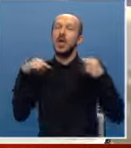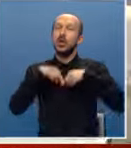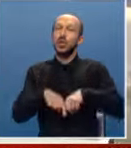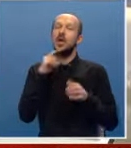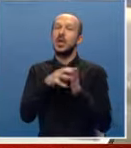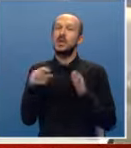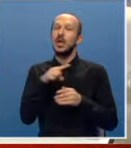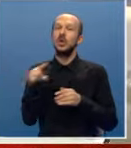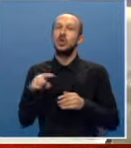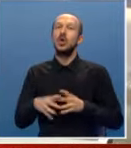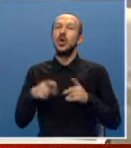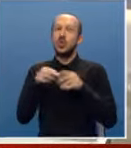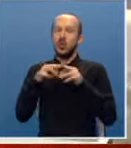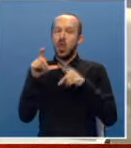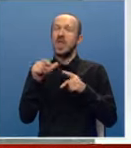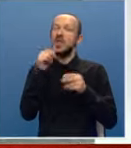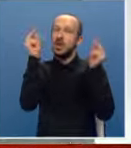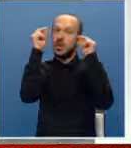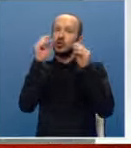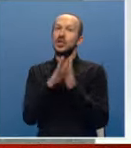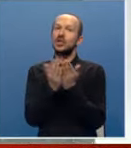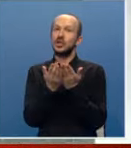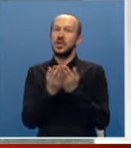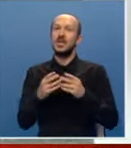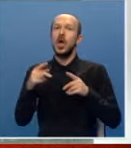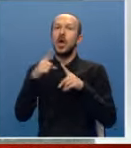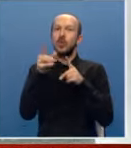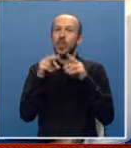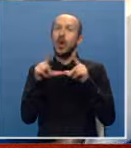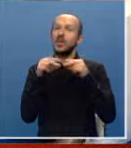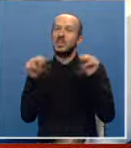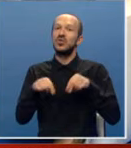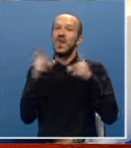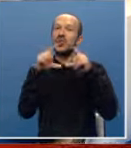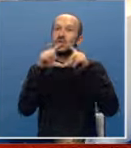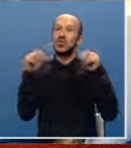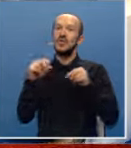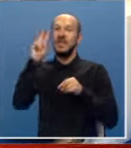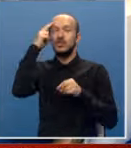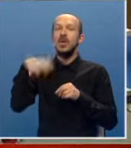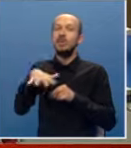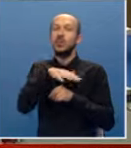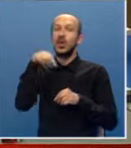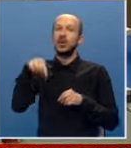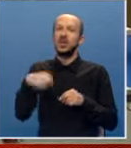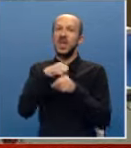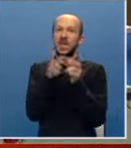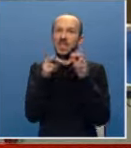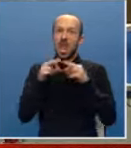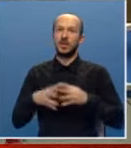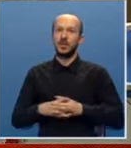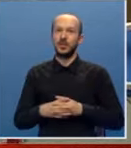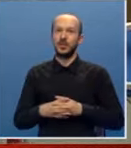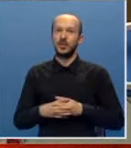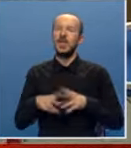koja traje do Brile Kukolj i naučnog časopisa Topola u izdanju javne ustanove Spomen područje Donja Gradina.